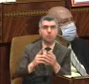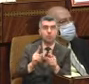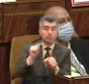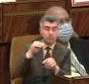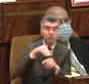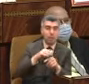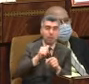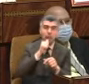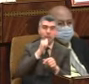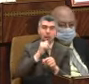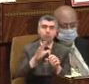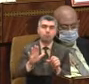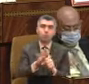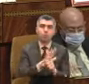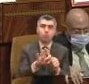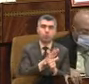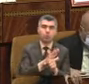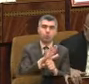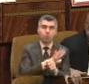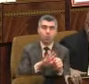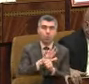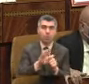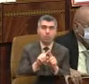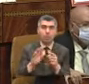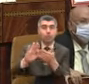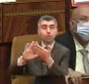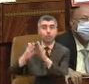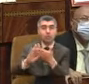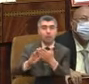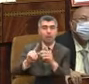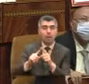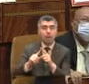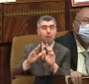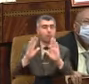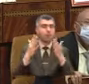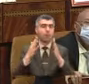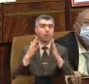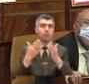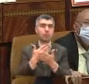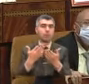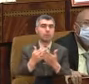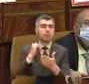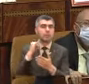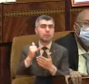المسروبيه. وبالتالي حنا كاين لولا اليقظه ديال المجتمع المدني اللي كنحييوه بالمناسبه، واللي كيعمل تعبئه